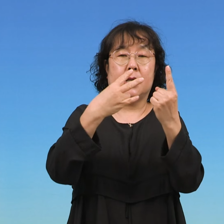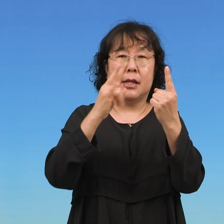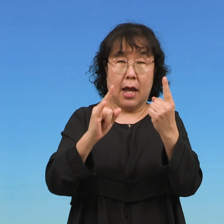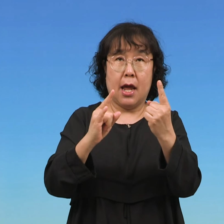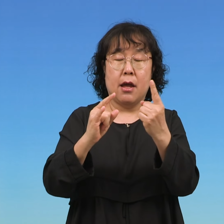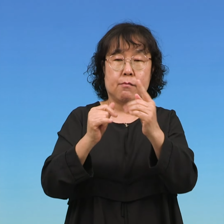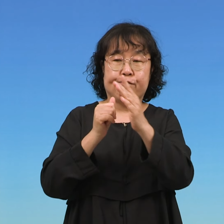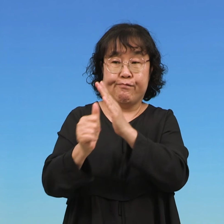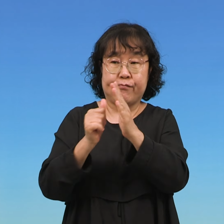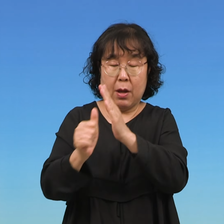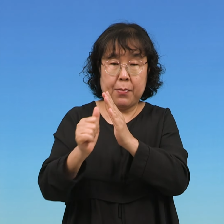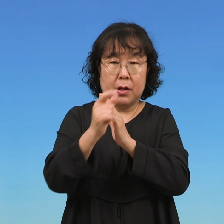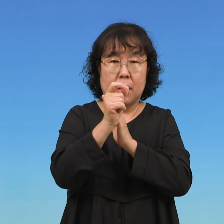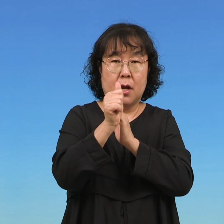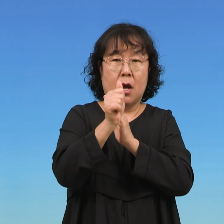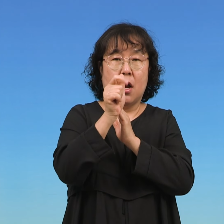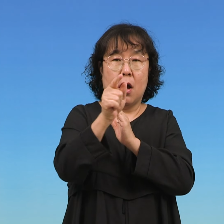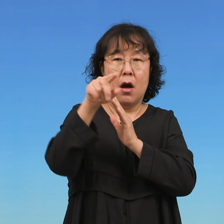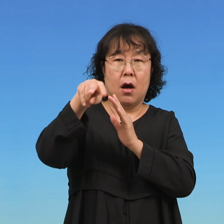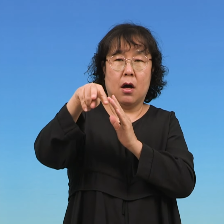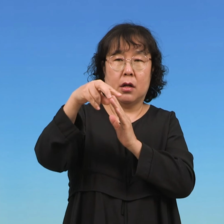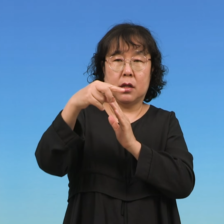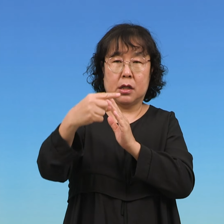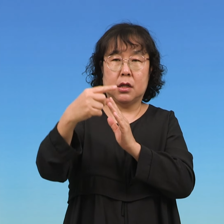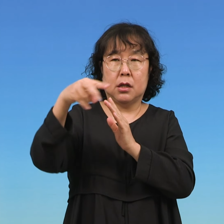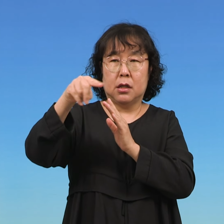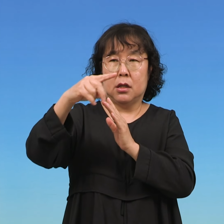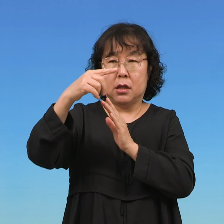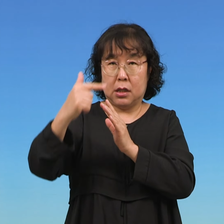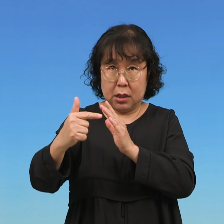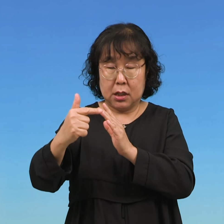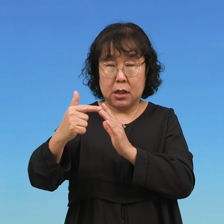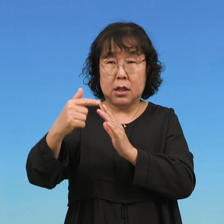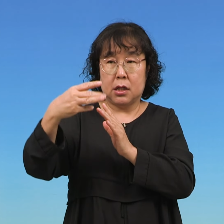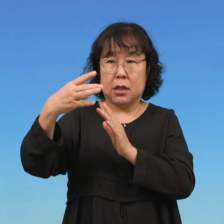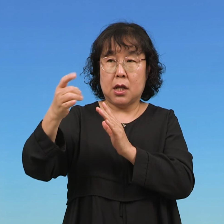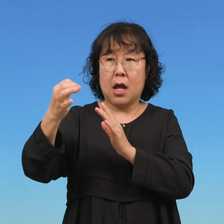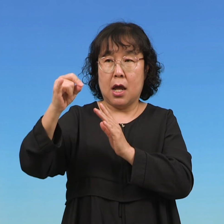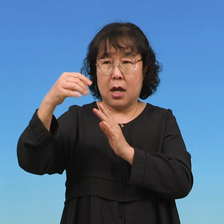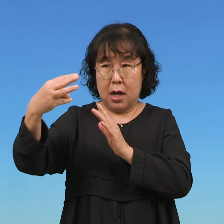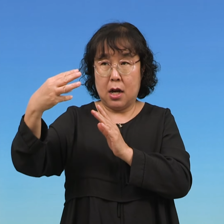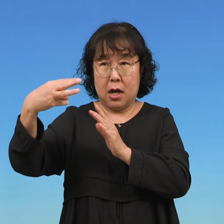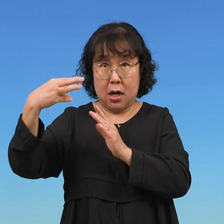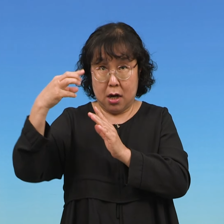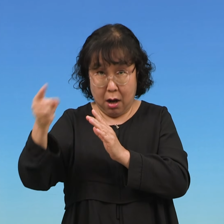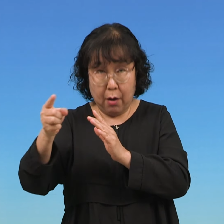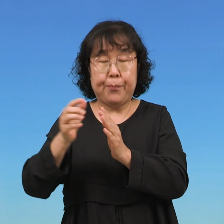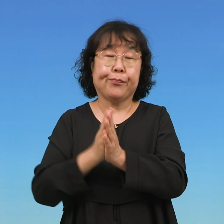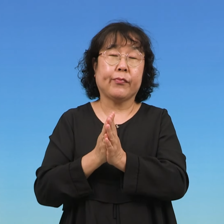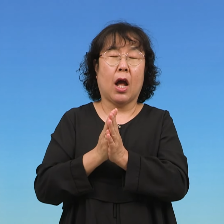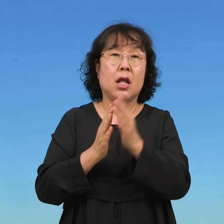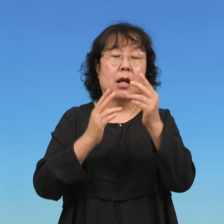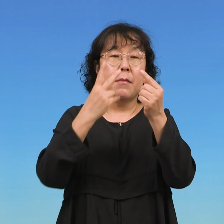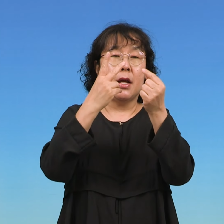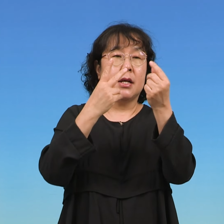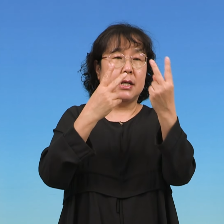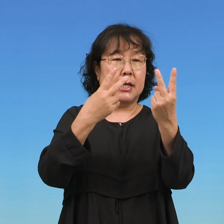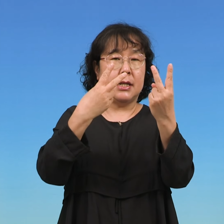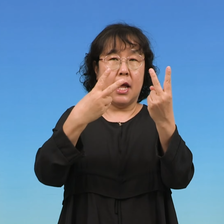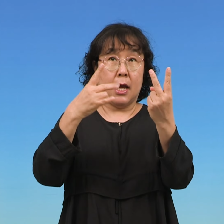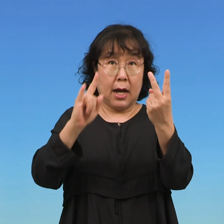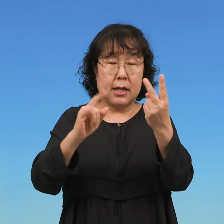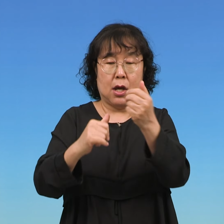선교사 하면은 뭐 중국 선교의 아버지라고 그렇게 불릴만큼 대가인데요 그 대가의